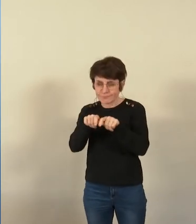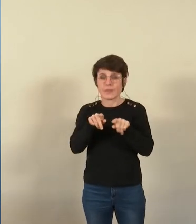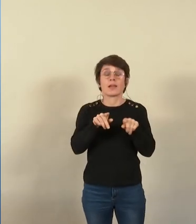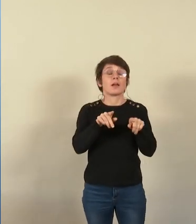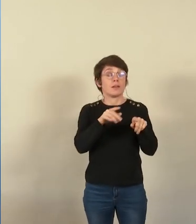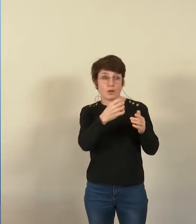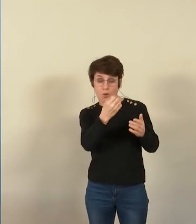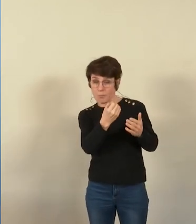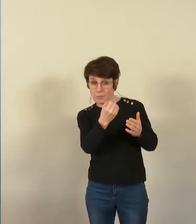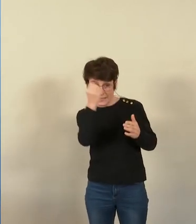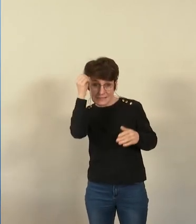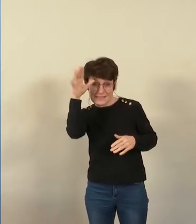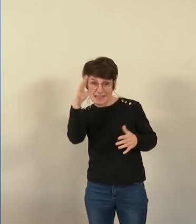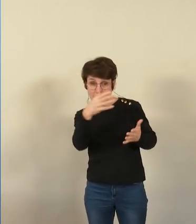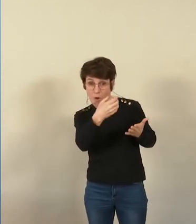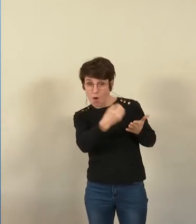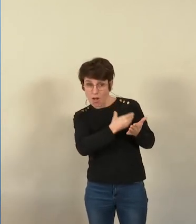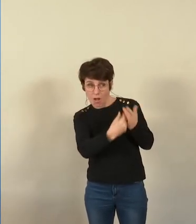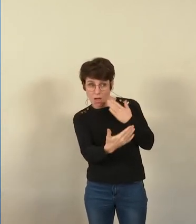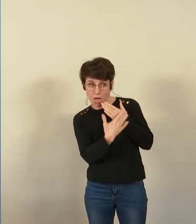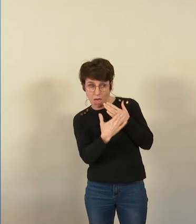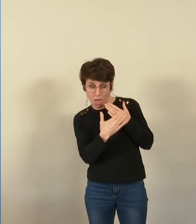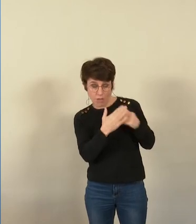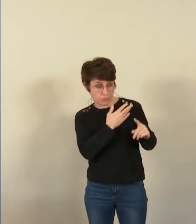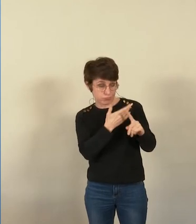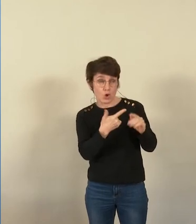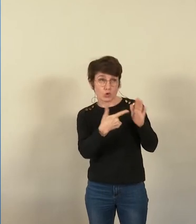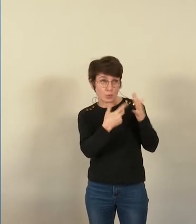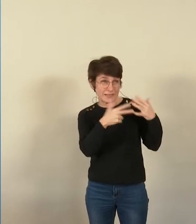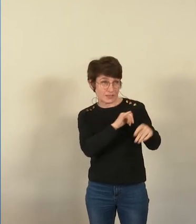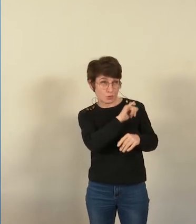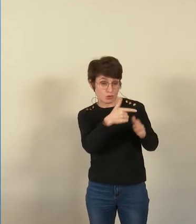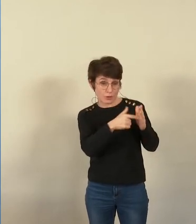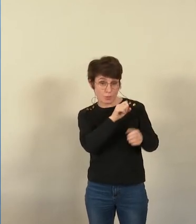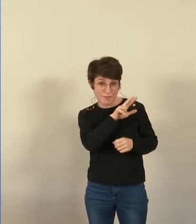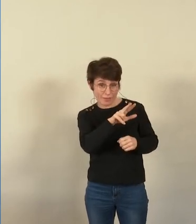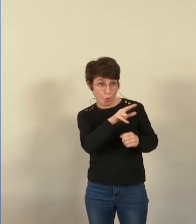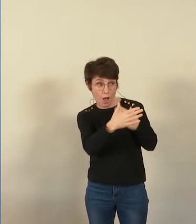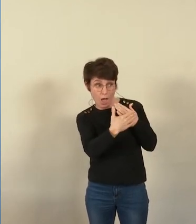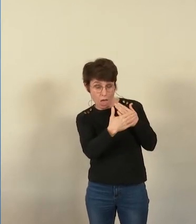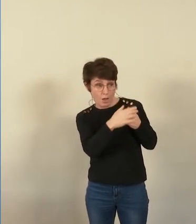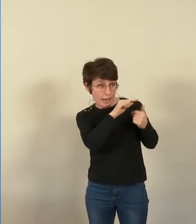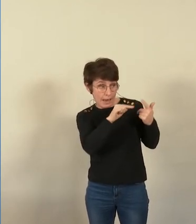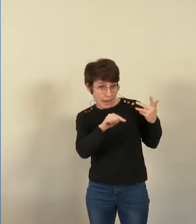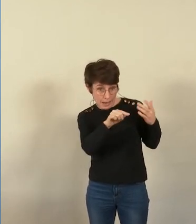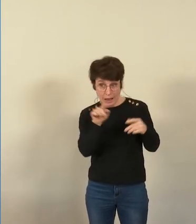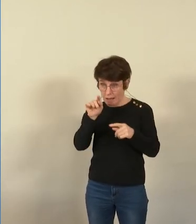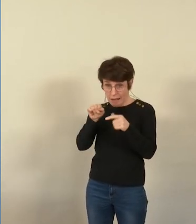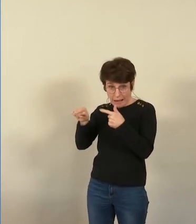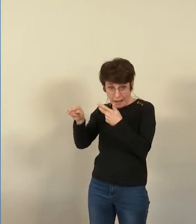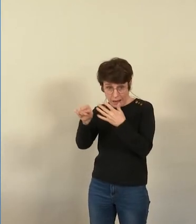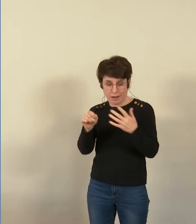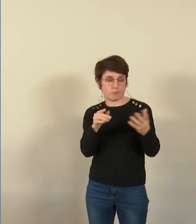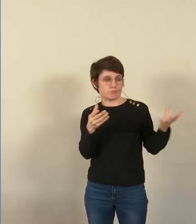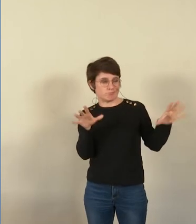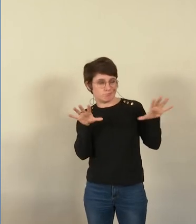enregistrés dans ces quartiers depuis depuis 2018 entre 2018 et et 2023 pour être pour être exact et les caractéristiques du bâti et des